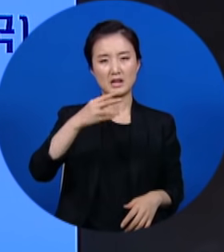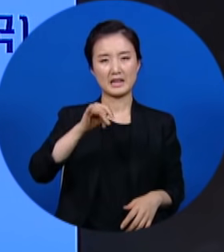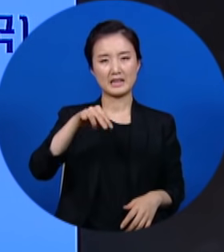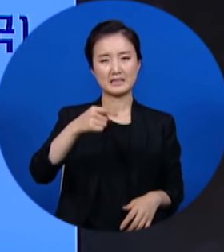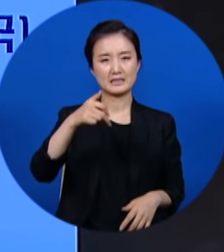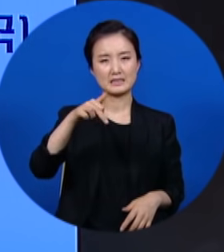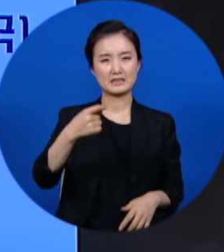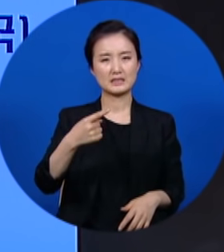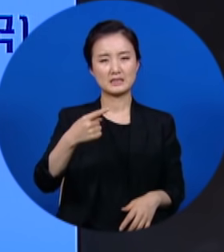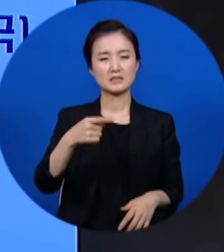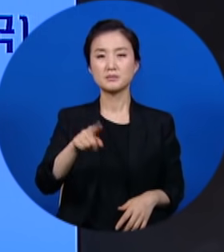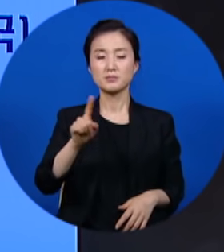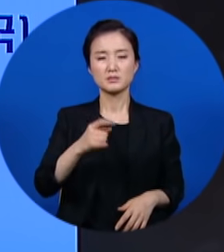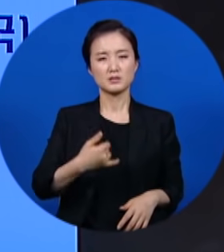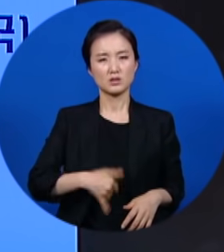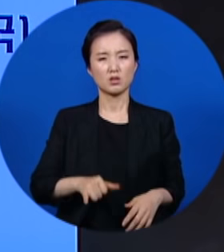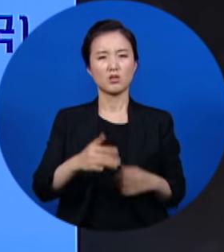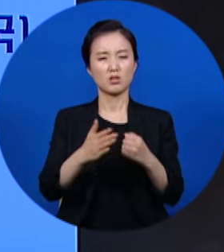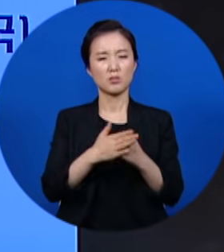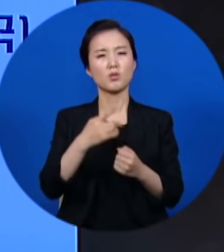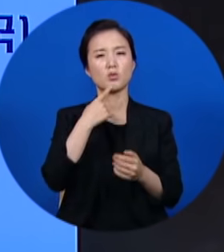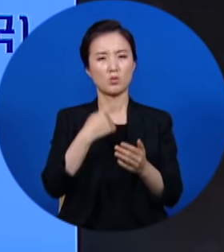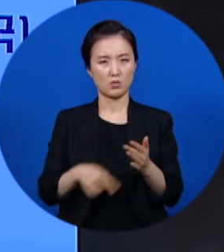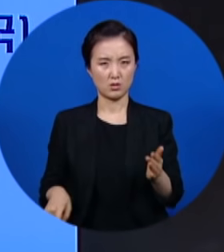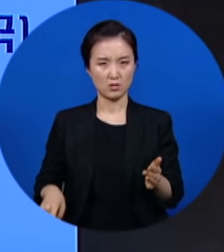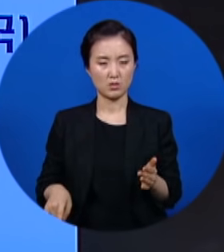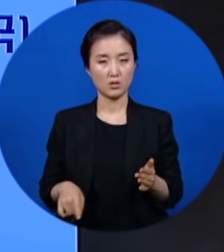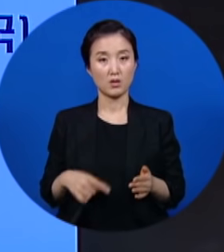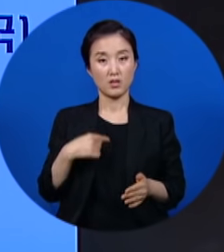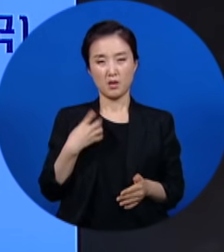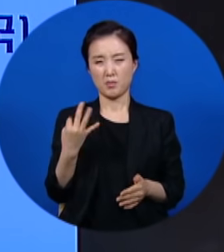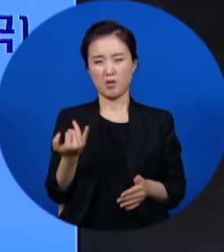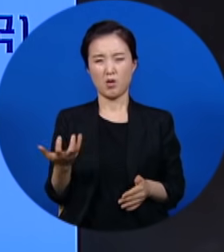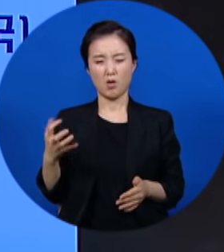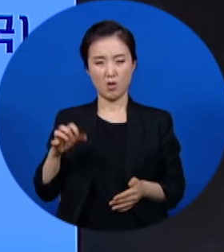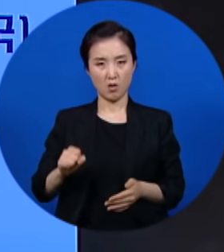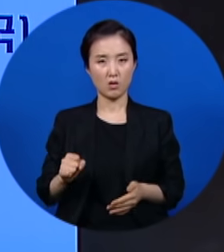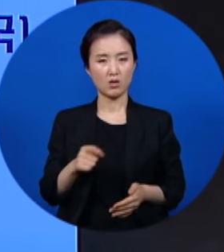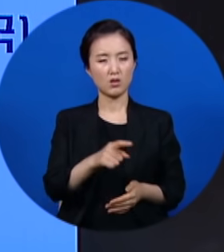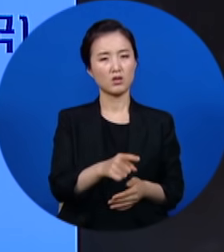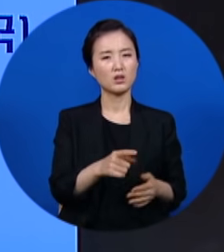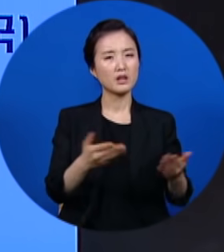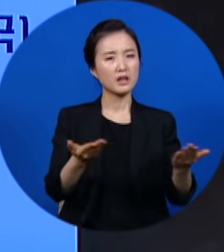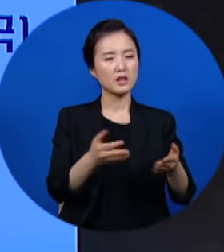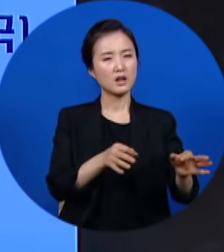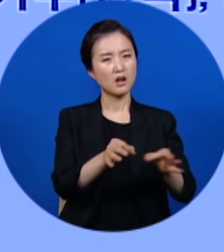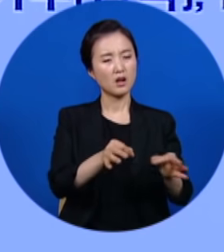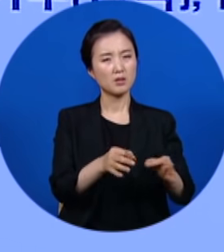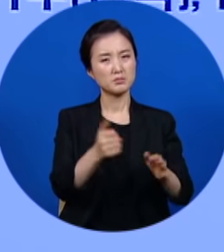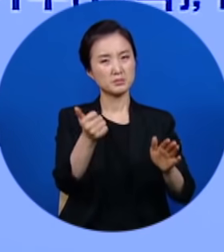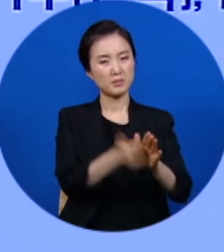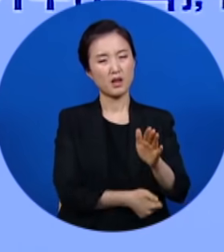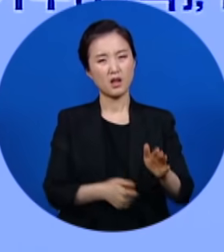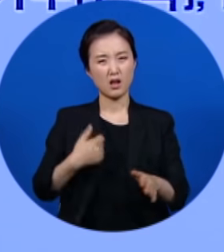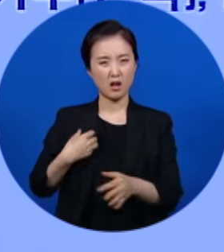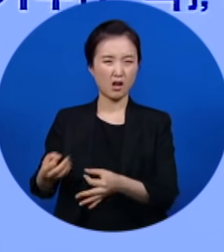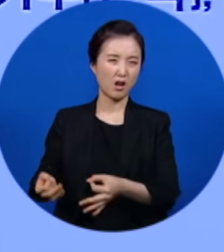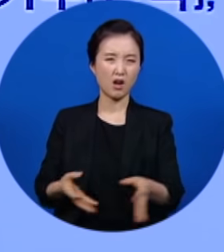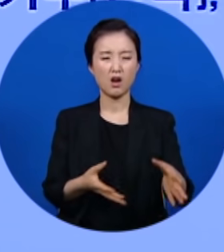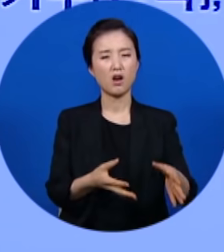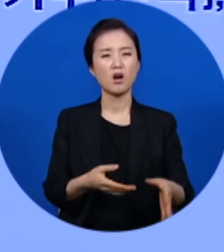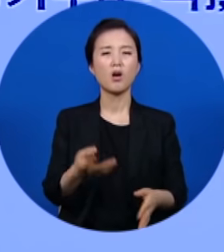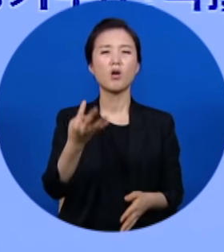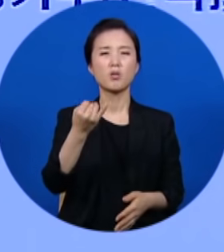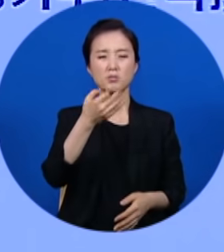뭐가 위험해 위험합니다 내가 매독 있어봤자 아들이 사업에서 실패 신용불량 돼 우리나라 정서에서 안